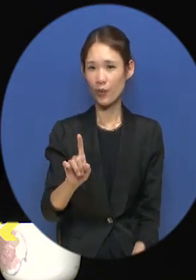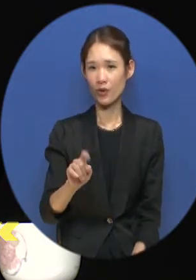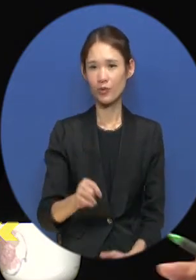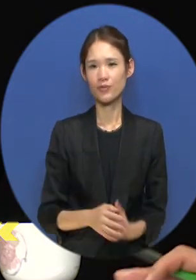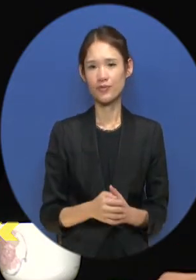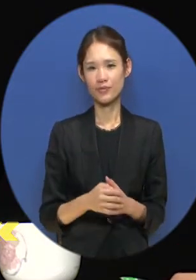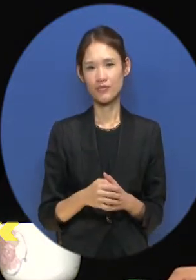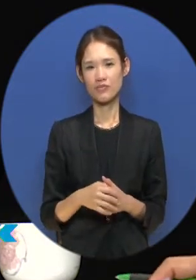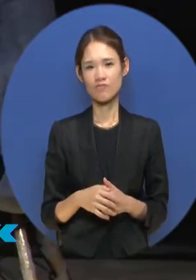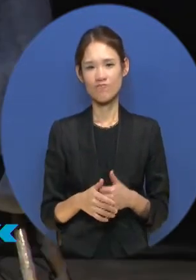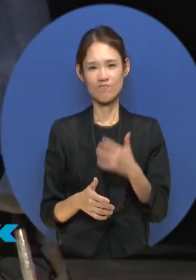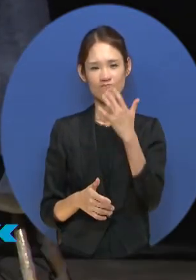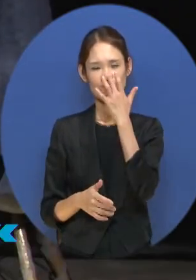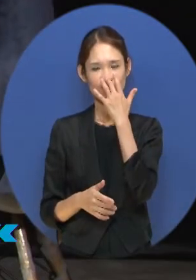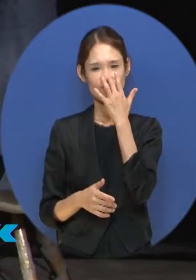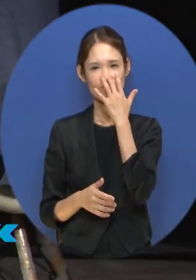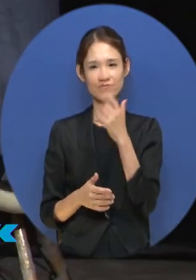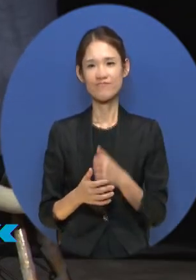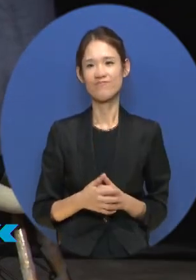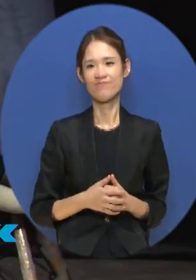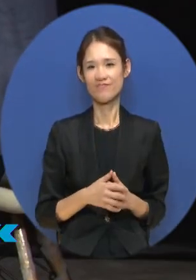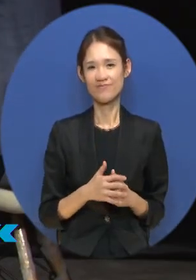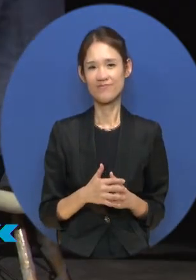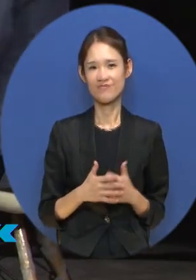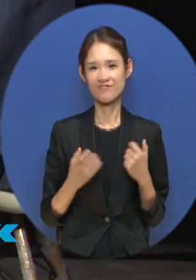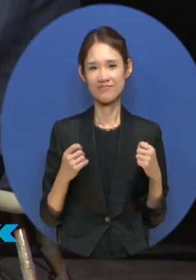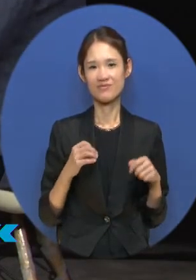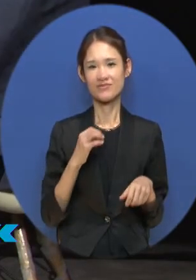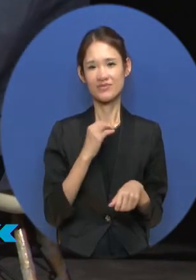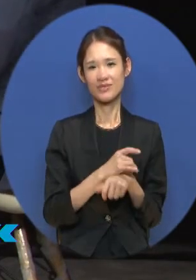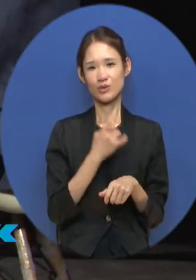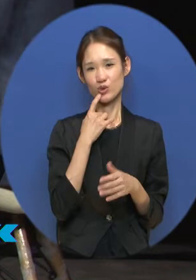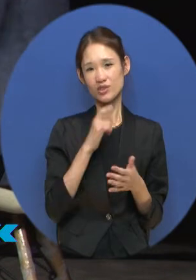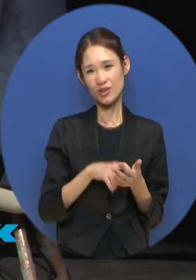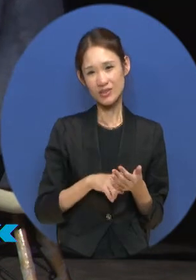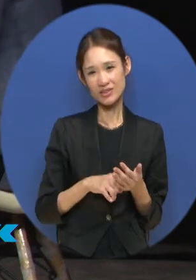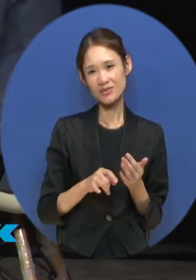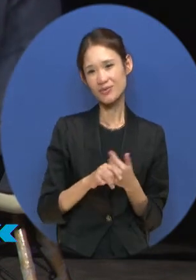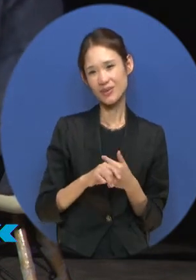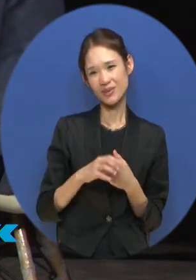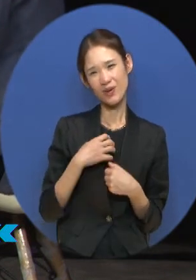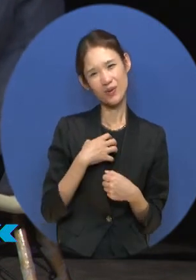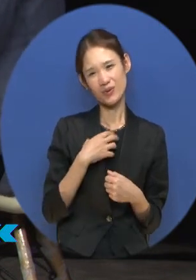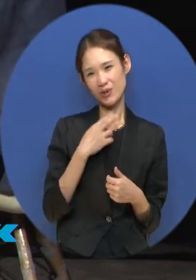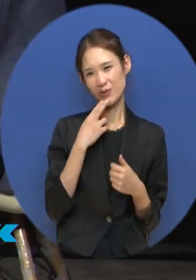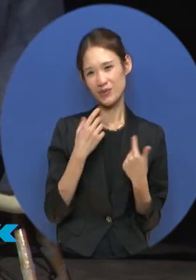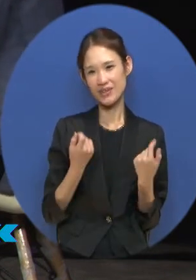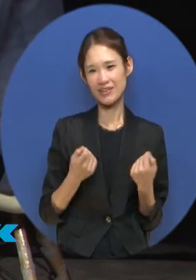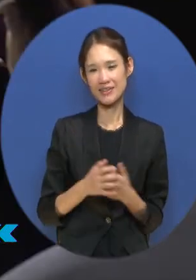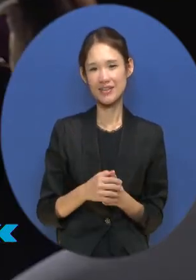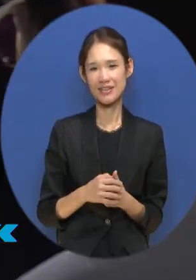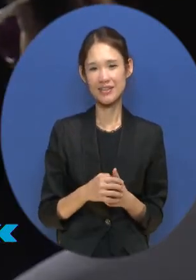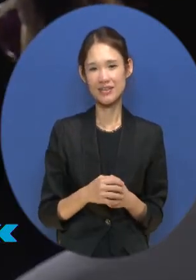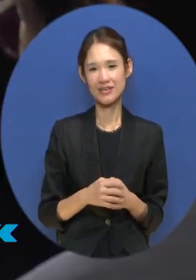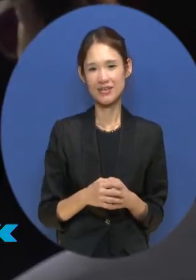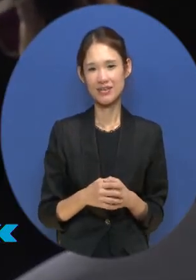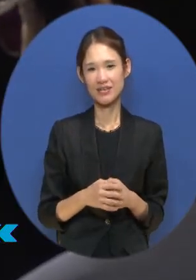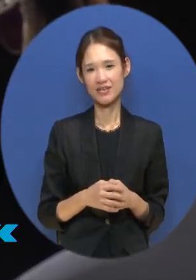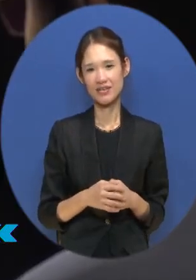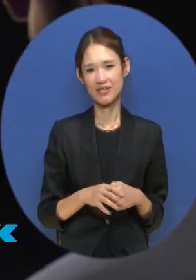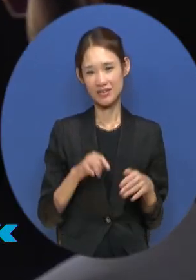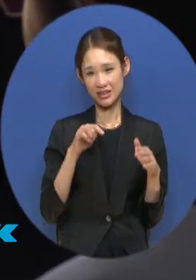아 글쎄요. 그렇게 간단하고 쉬웠다면 이미 우리가 이런 걱정을 할 필요가 없을 것 네. 같은데